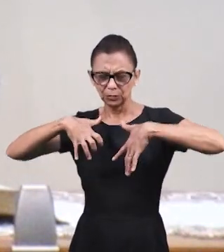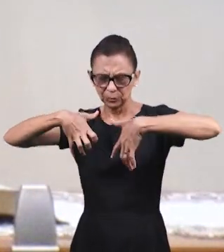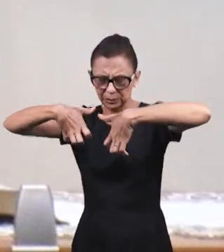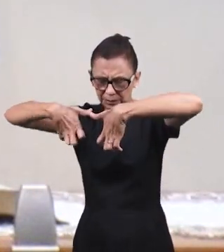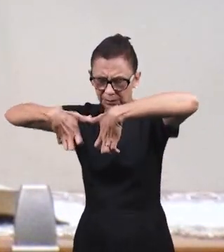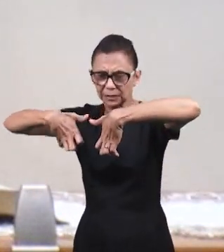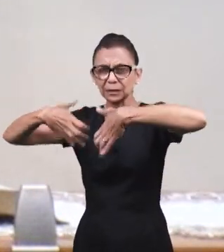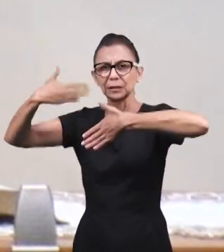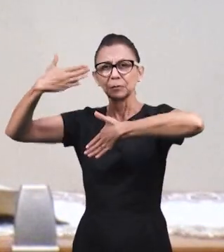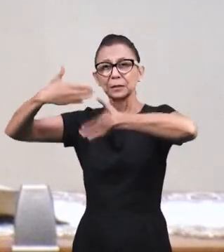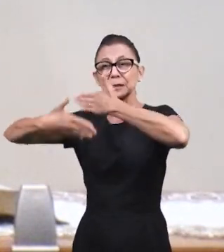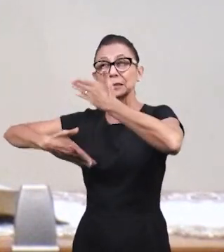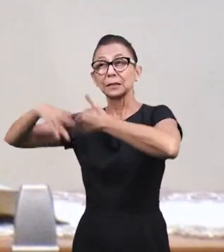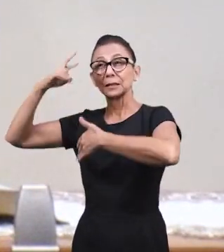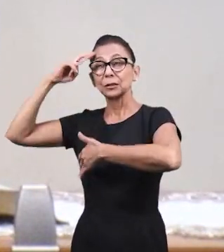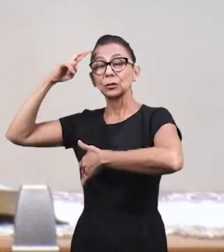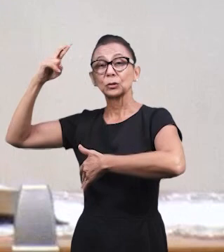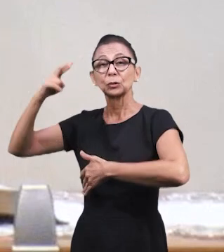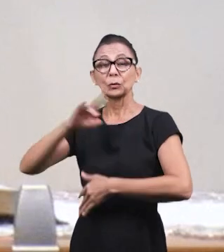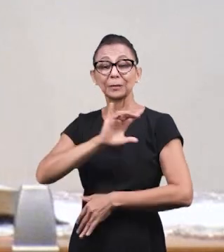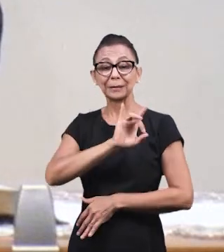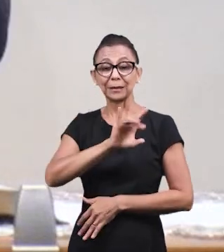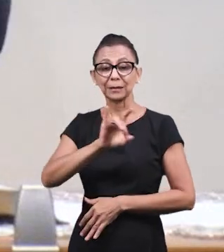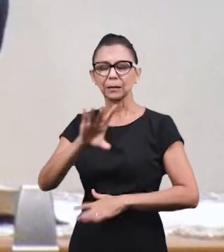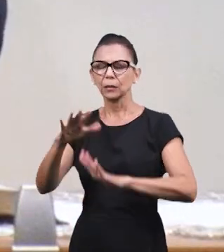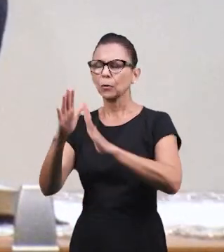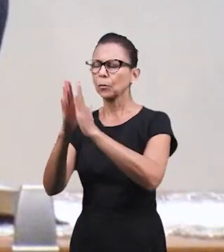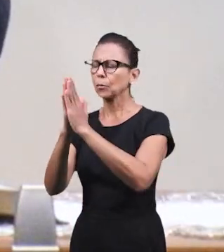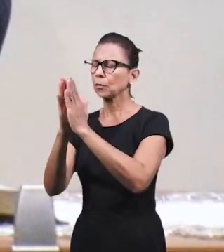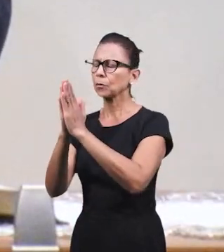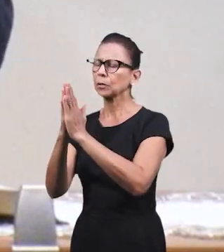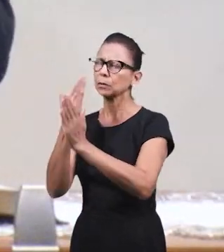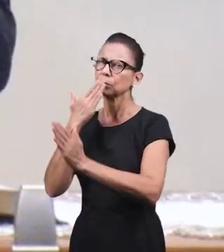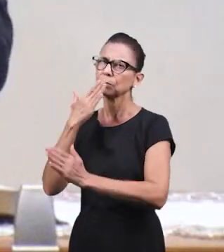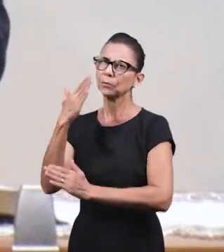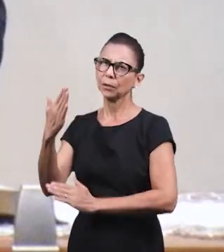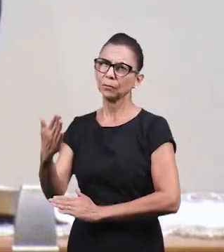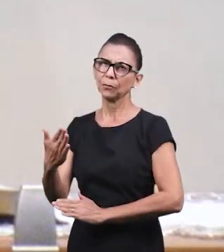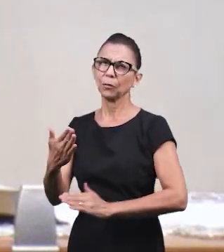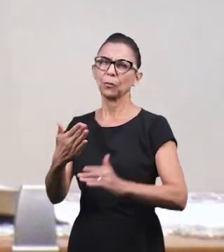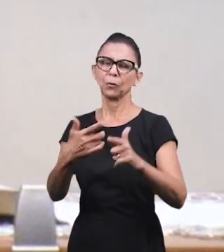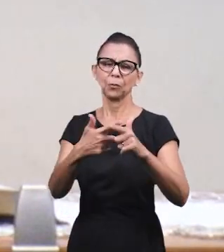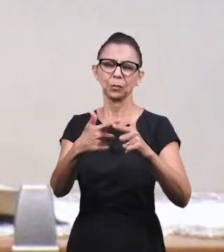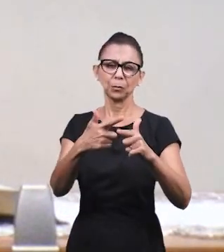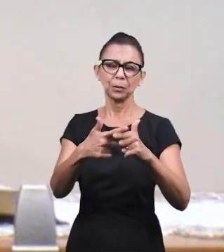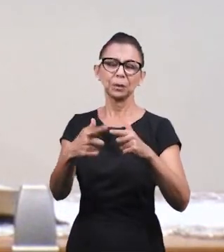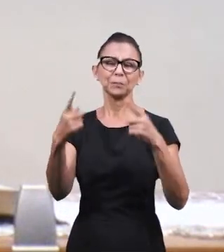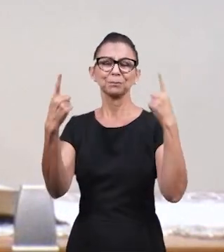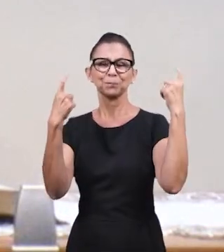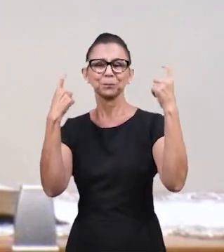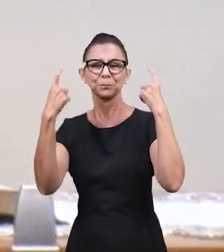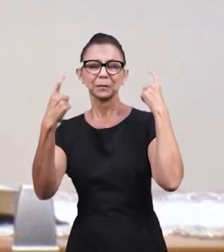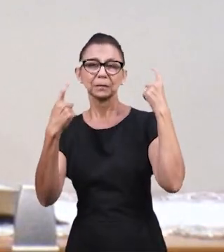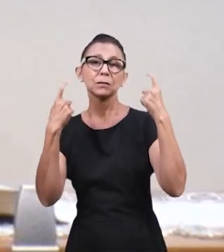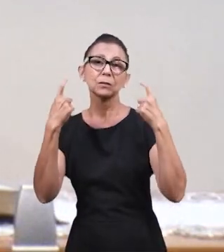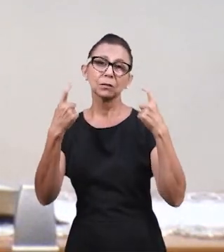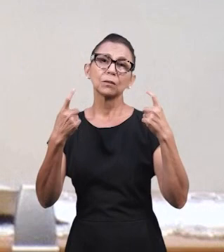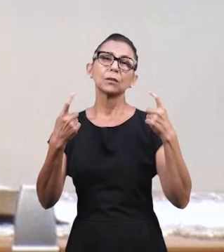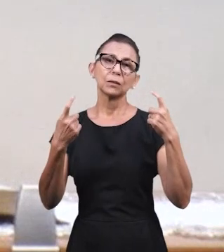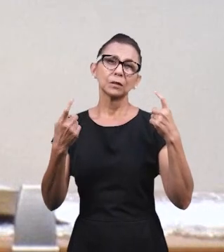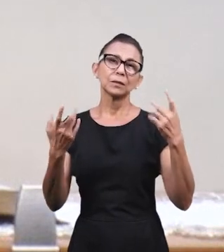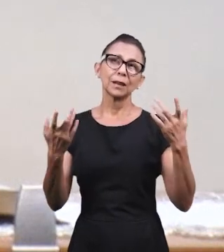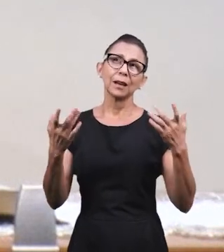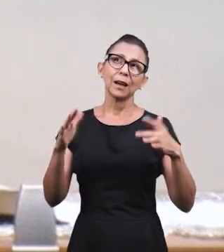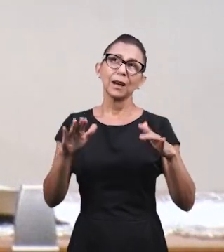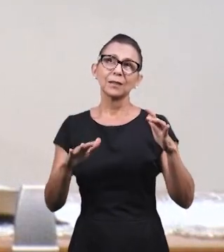5-минутный более ты когда вся семья собравшись вместе склониться пред господом и будет молиться за нужды семьи